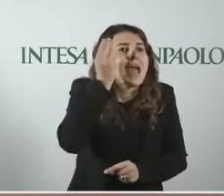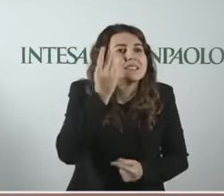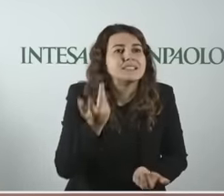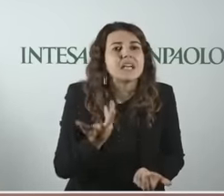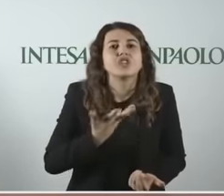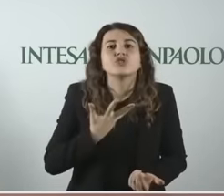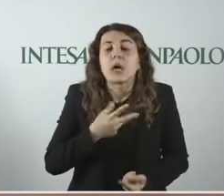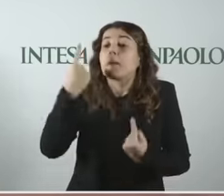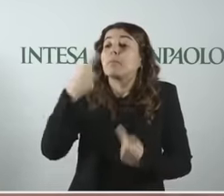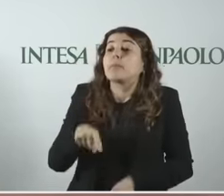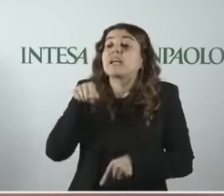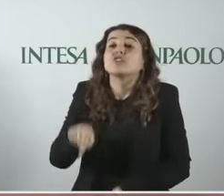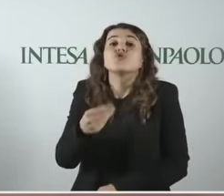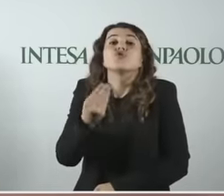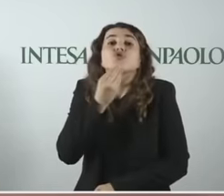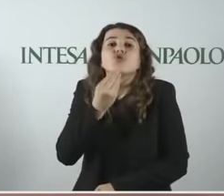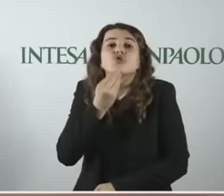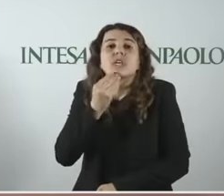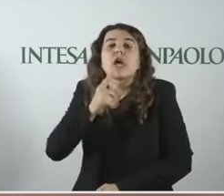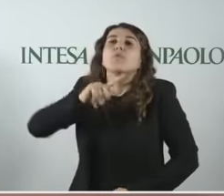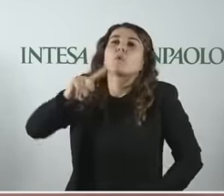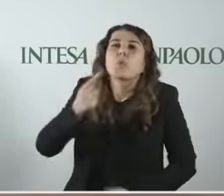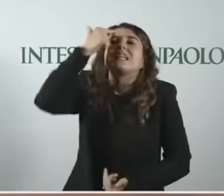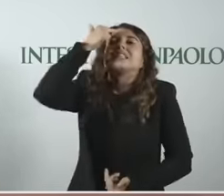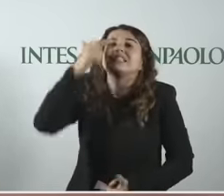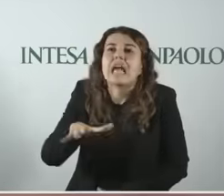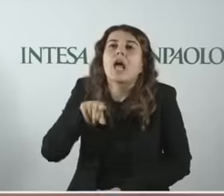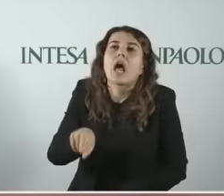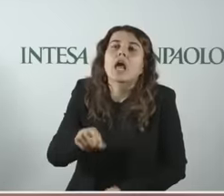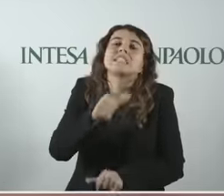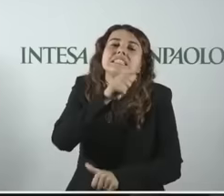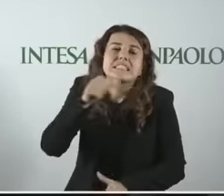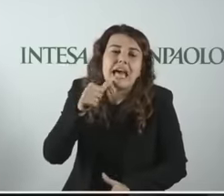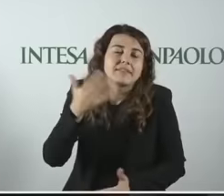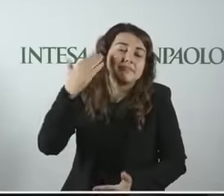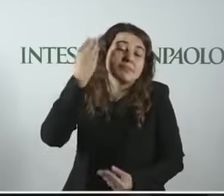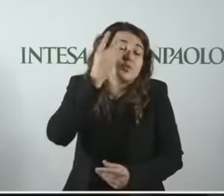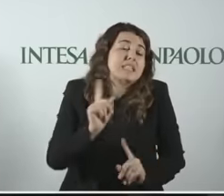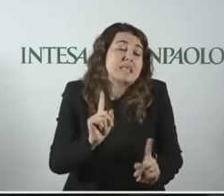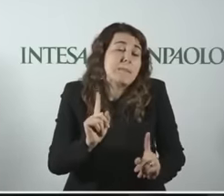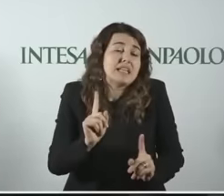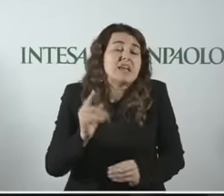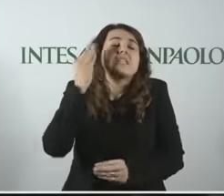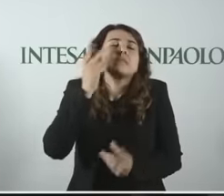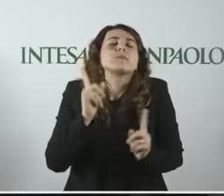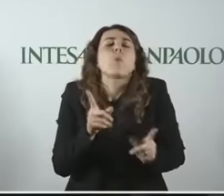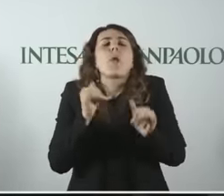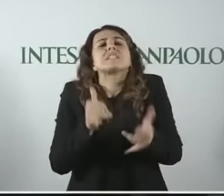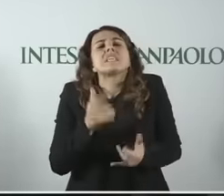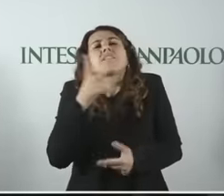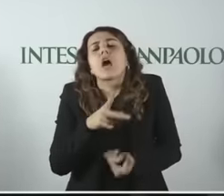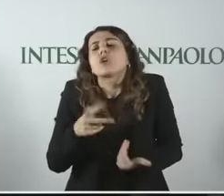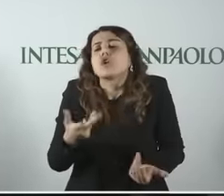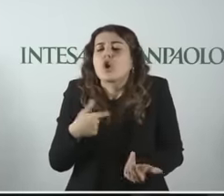il tale cibo Tutti sanno che aiuta Ecco però c'era invece questo